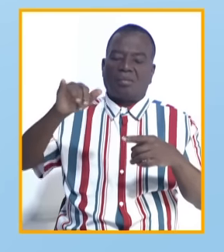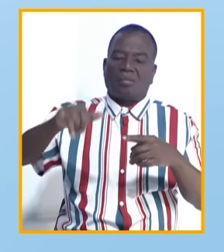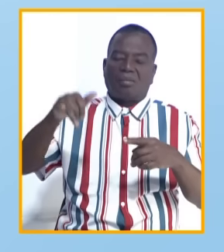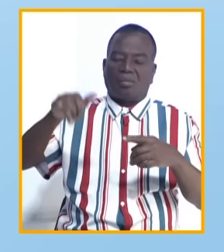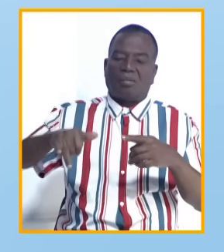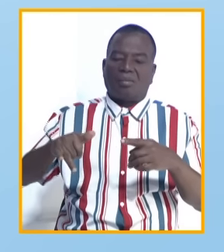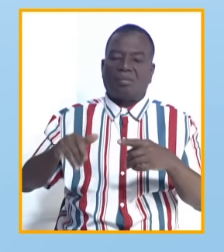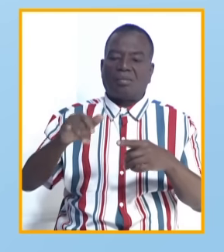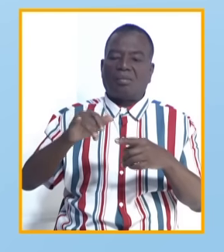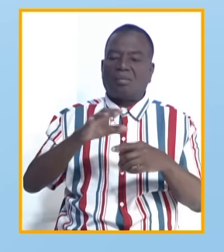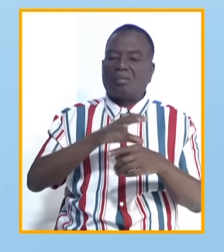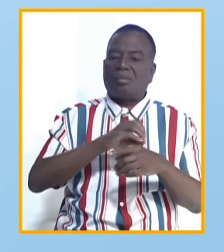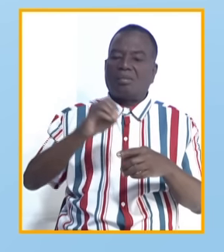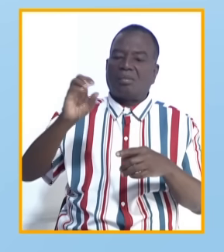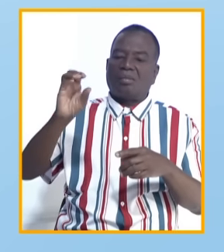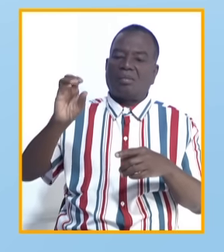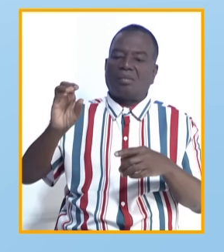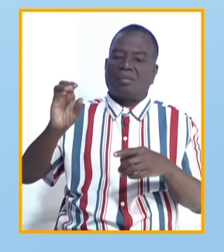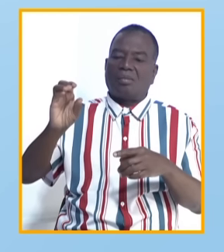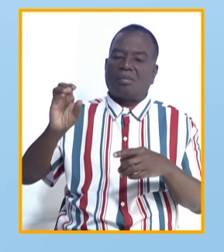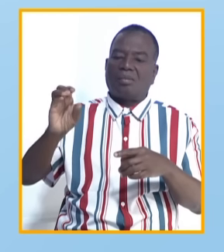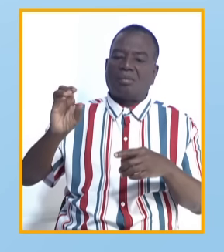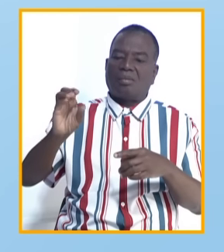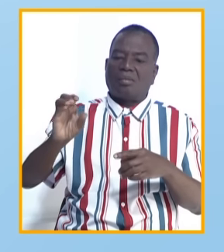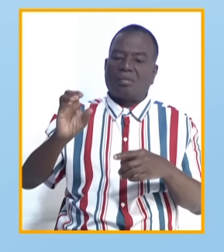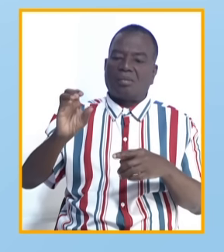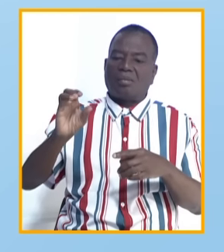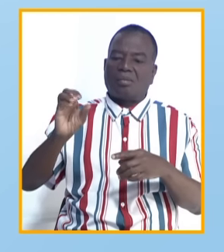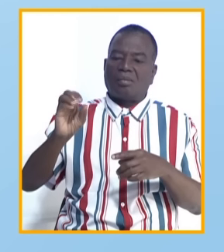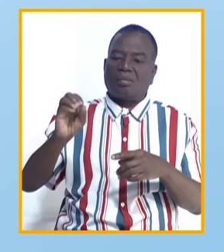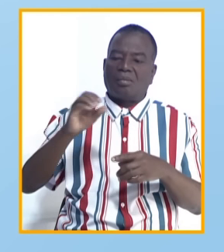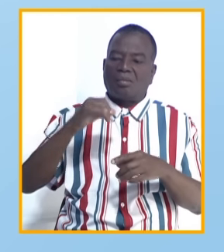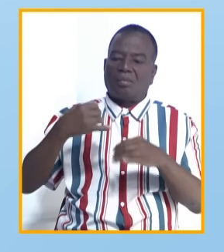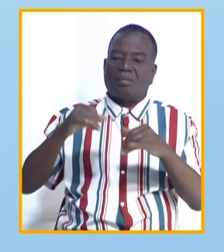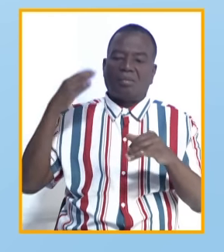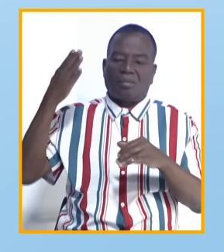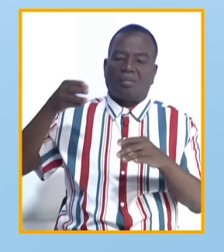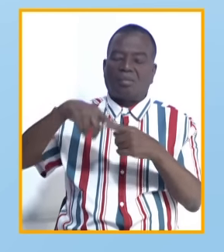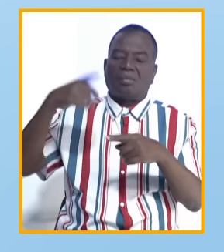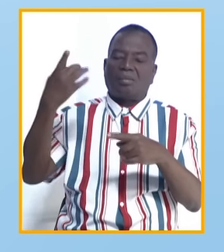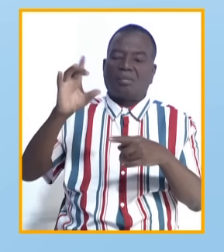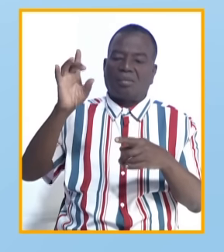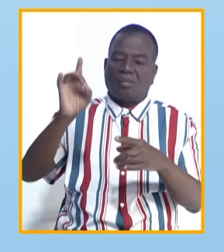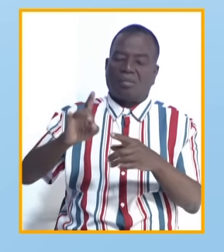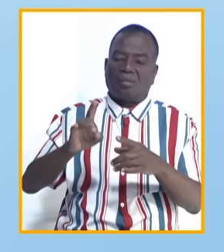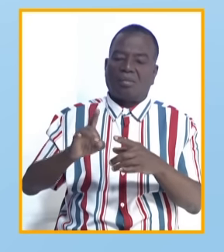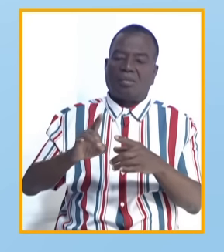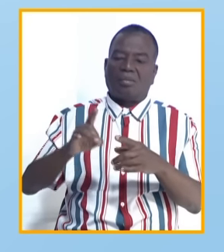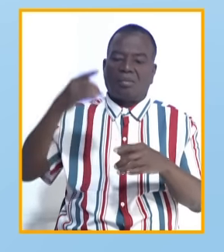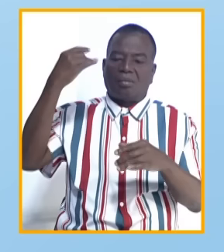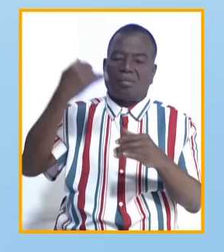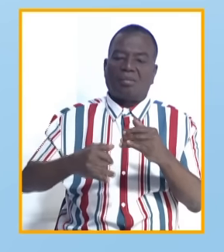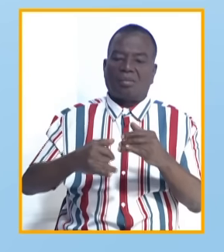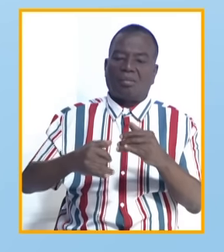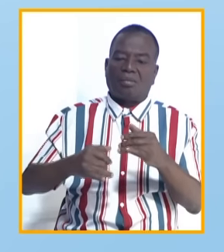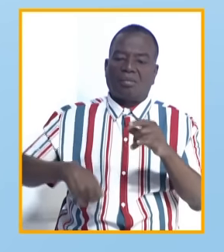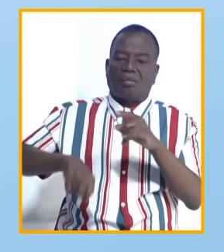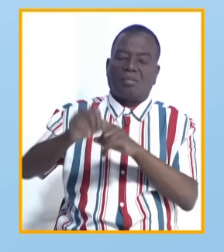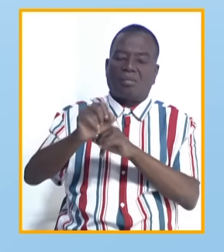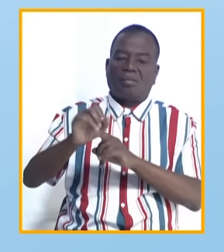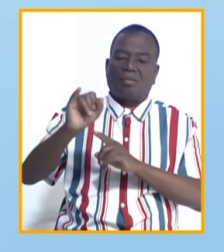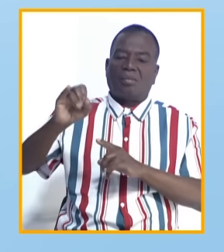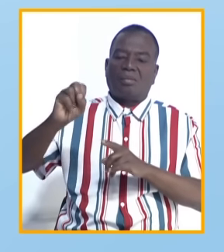Sassandra. Autre derby, celui du Nord, qui opposera à Yamoussoukro la SC Dengélé et le COK. Le duel Zoma Insiste